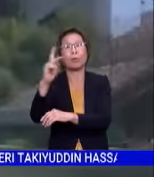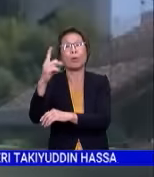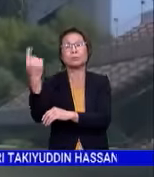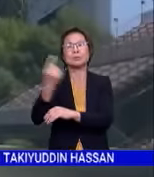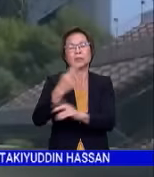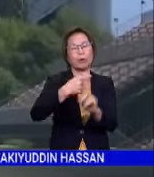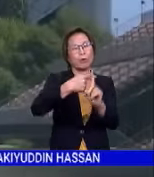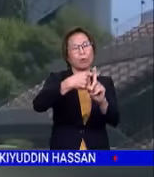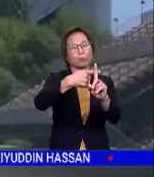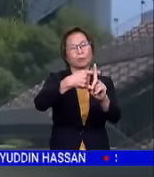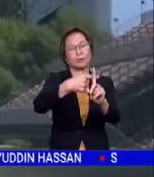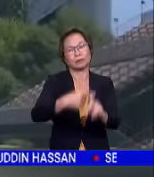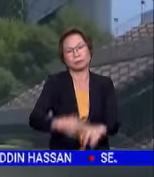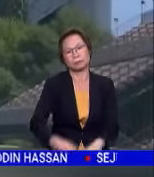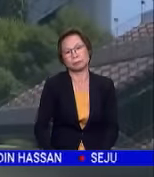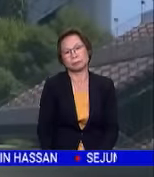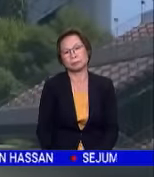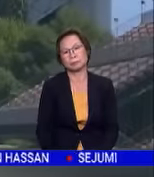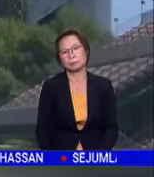menghadapinya.